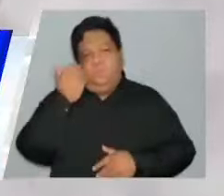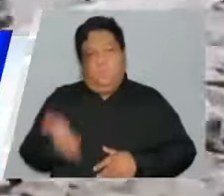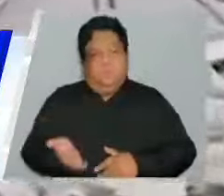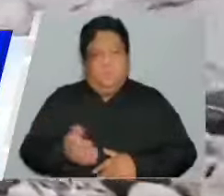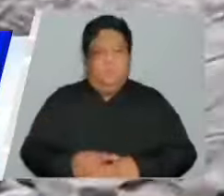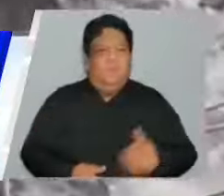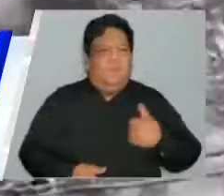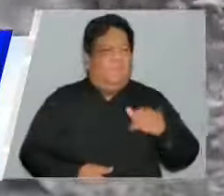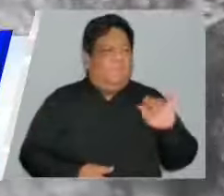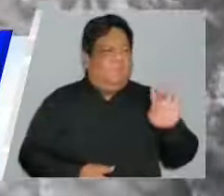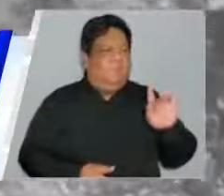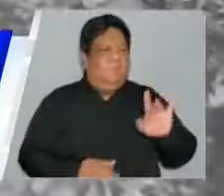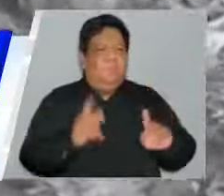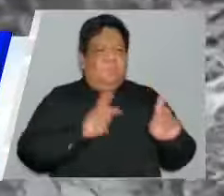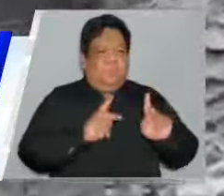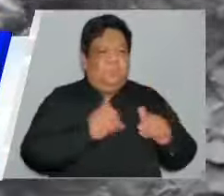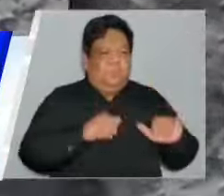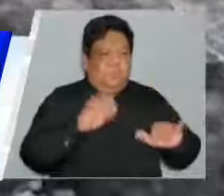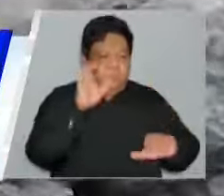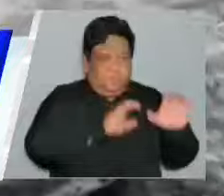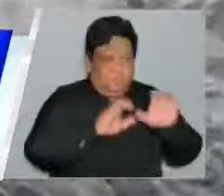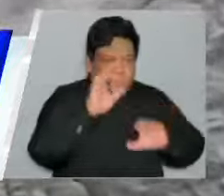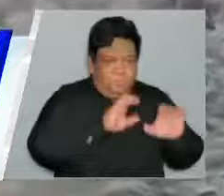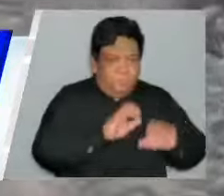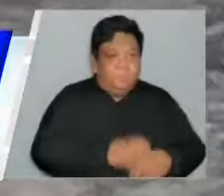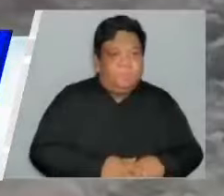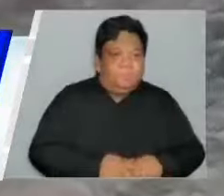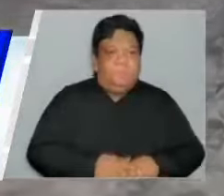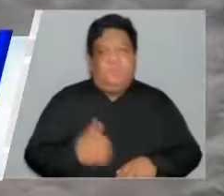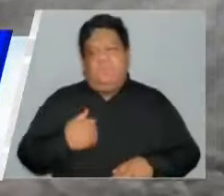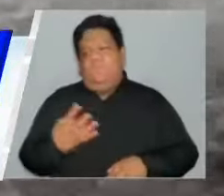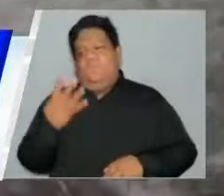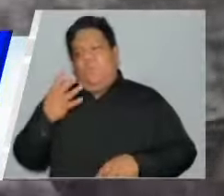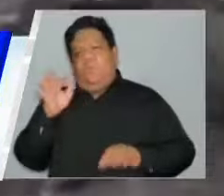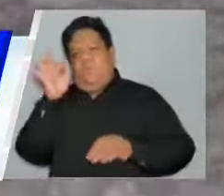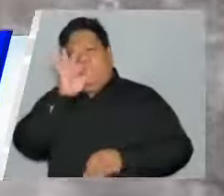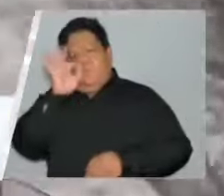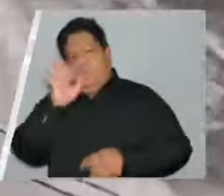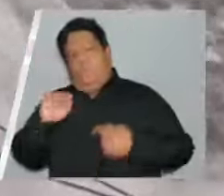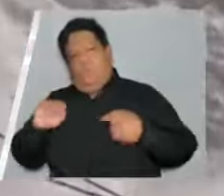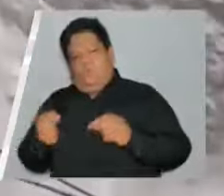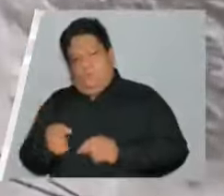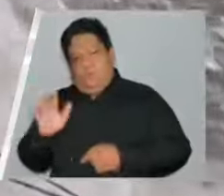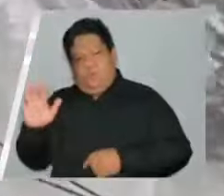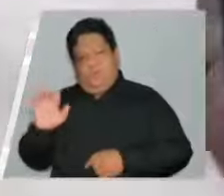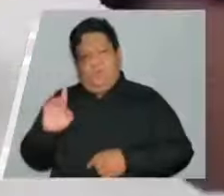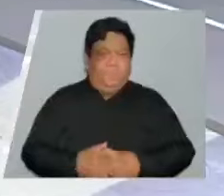nawawala. Umabot na rin sa 4 na Pinoy ang naitalang nasugatan ayon sa Department of Migrant Workers.